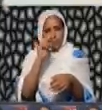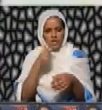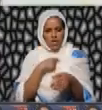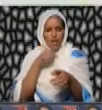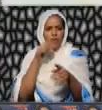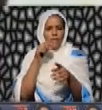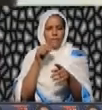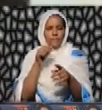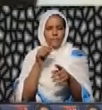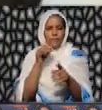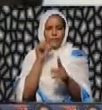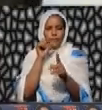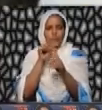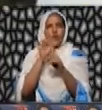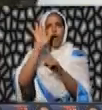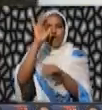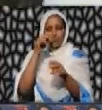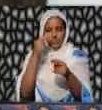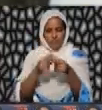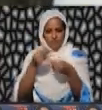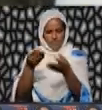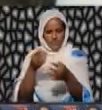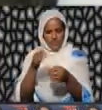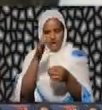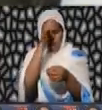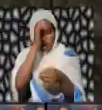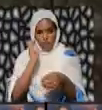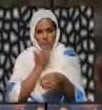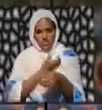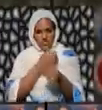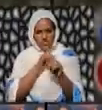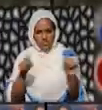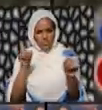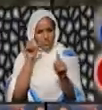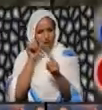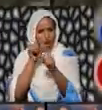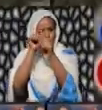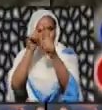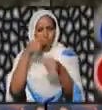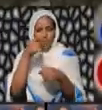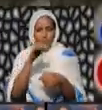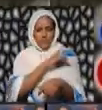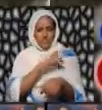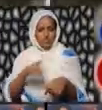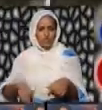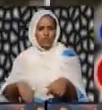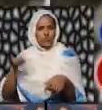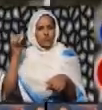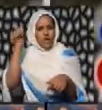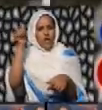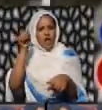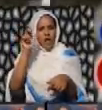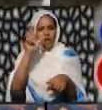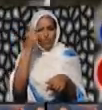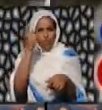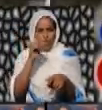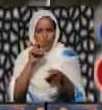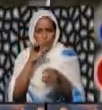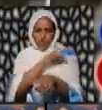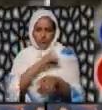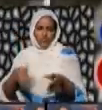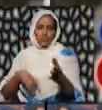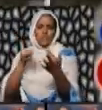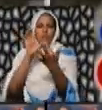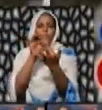እኔ በቃሉ ነበር ያልሁት። ነገር ግን ብፁዕ አባታችን አቡነ እንባቆም በቃሉም አይባልም ክርስቶስ አረይዎ ማለትም ክርስቶስ